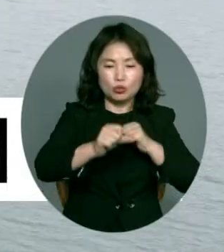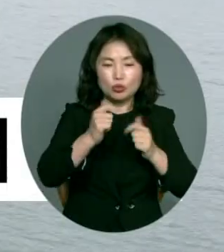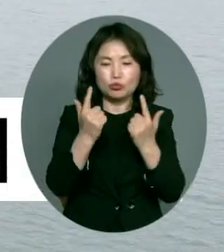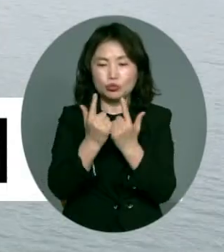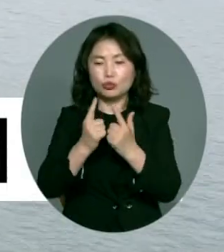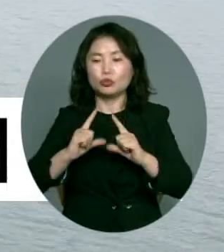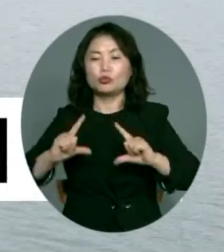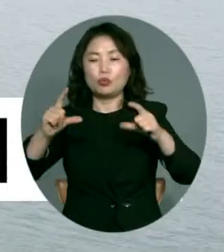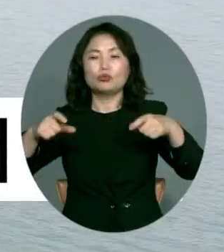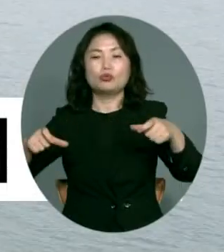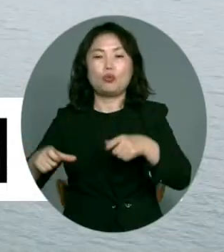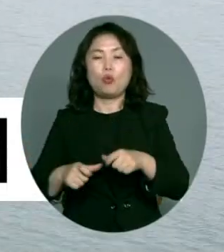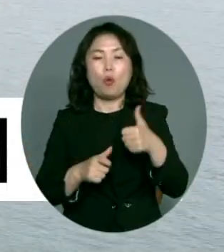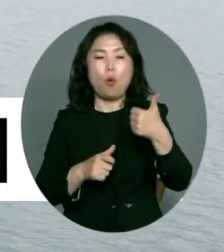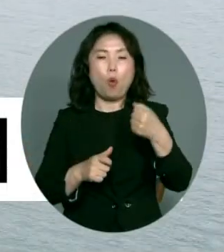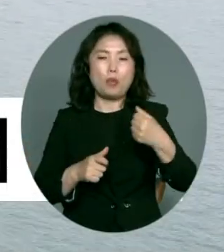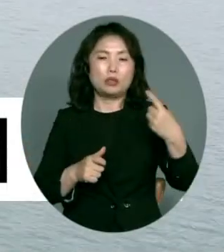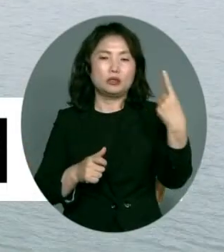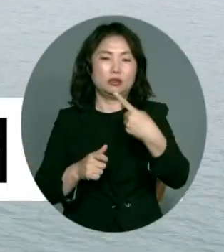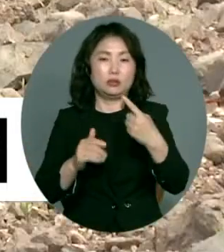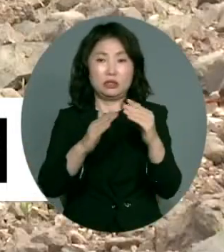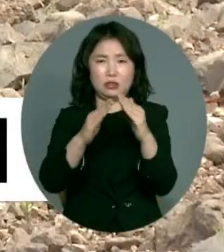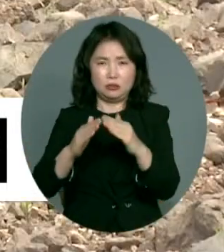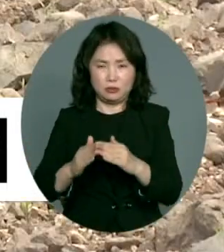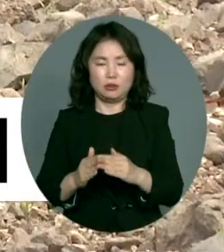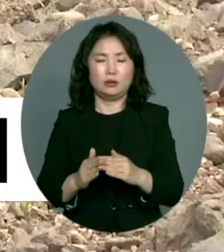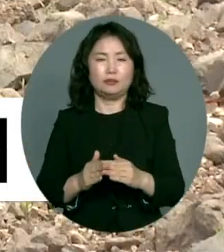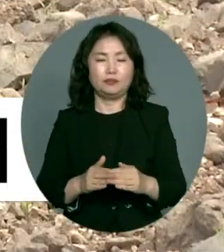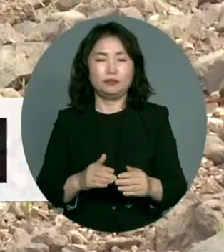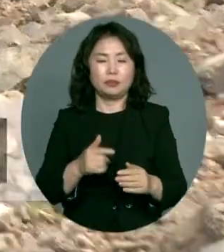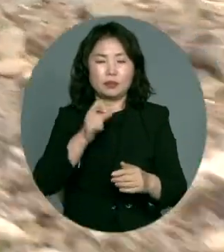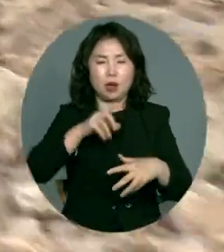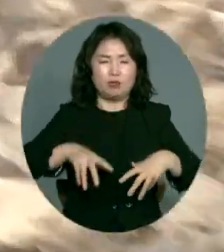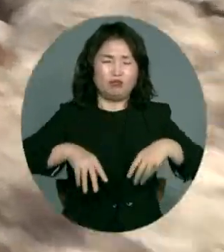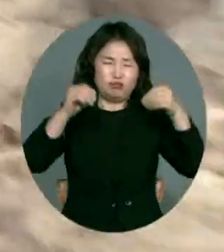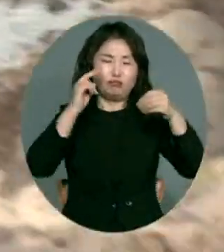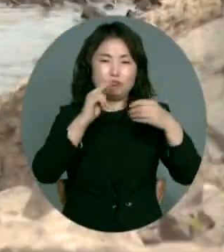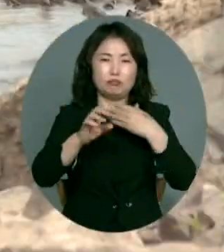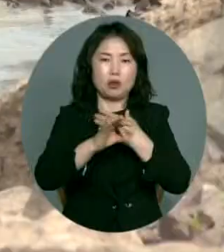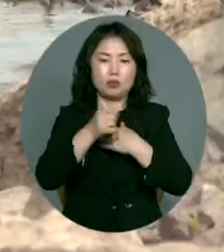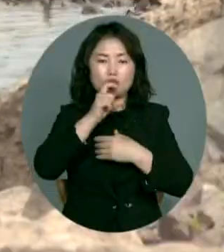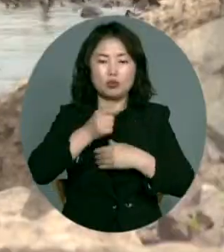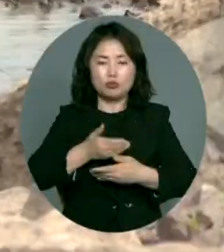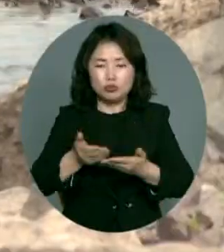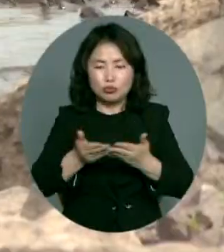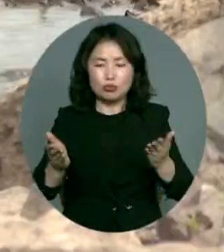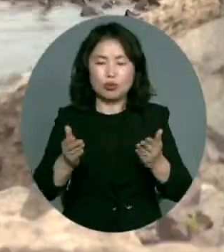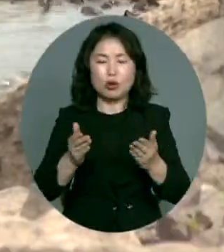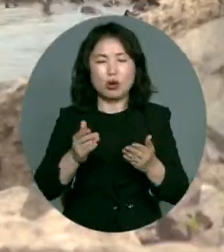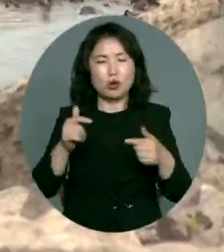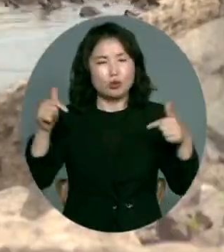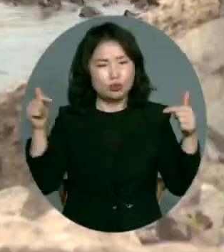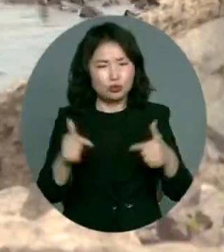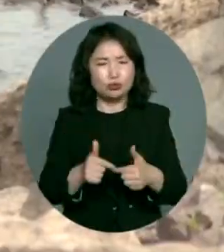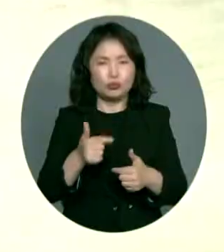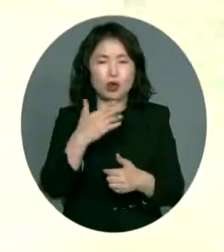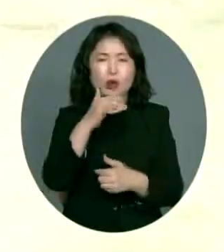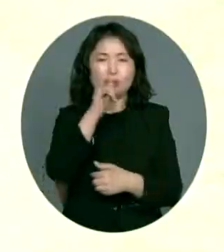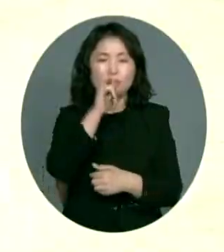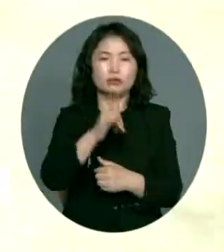북구, 동구 일대 5만 천여 가구입니다. 가뭄이 더 심해질 경우 수돗물 공급량 자체가 줄어들 수